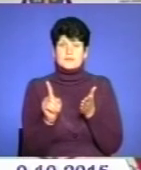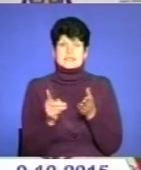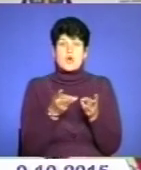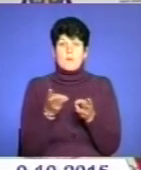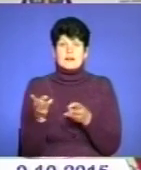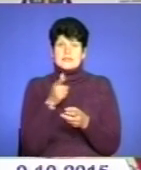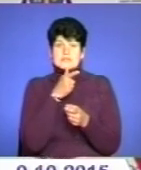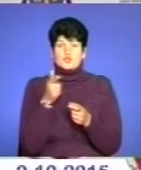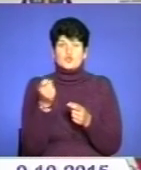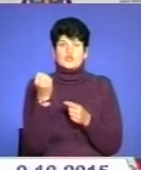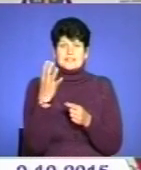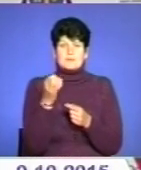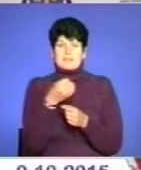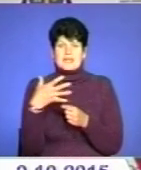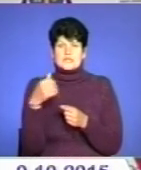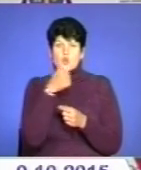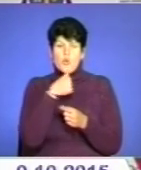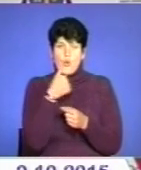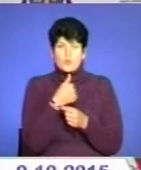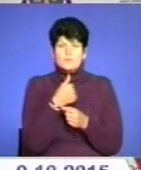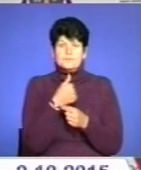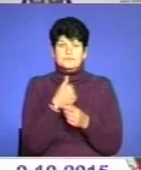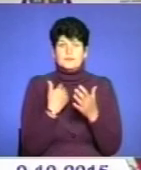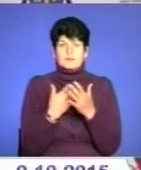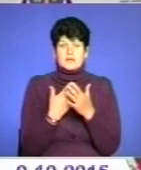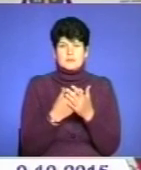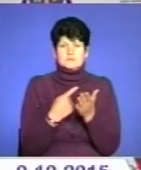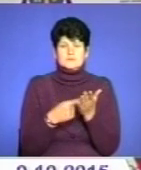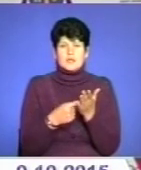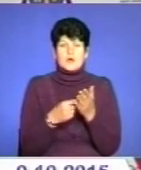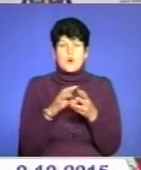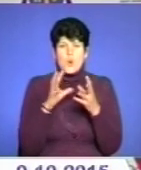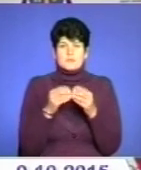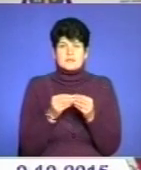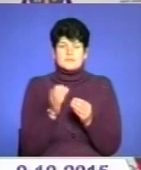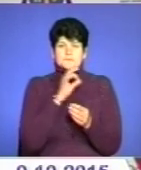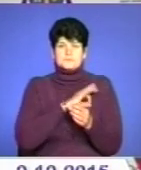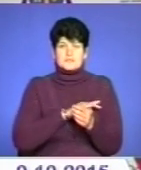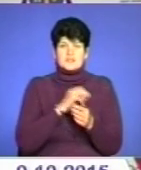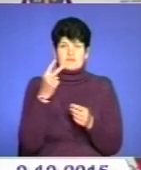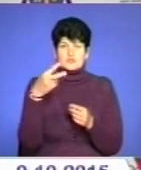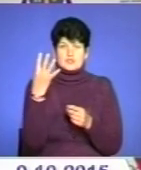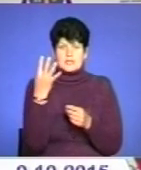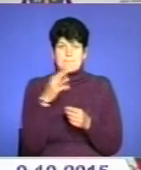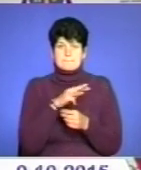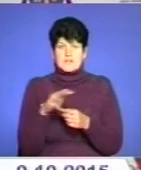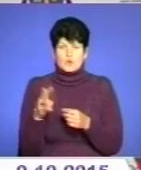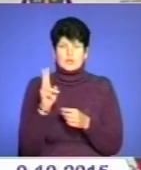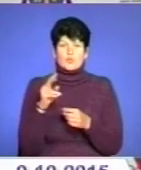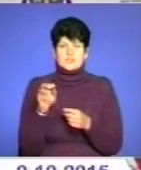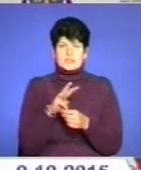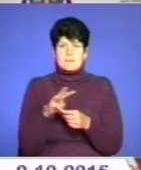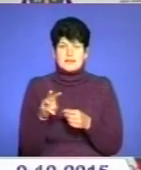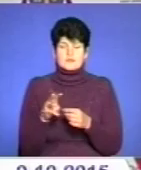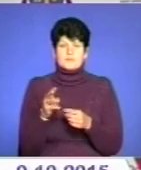сезон 2014-2015 року при доведених обсягах споживання 24 мільйона кубічних метрів природного